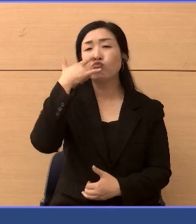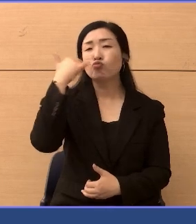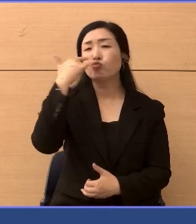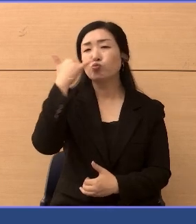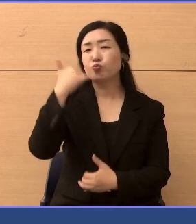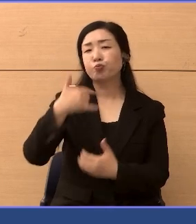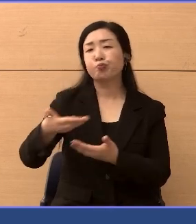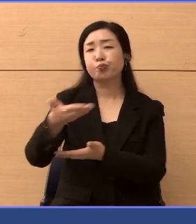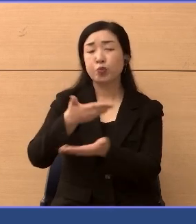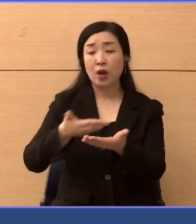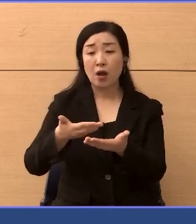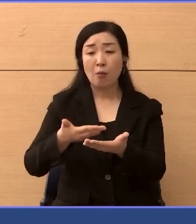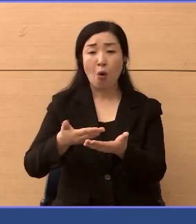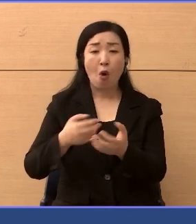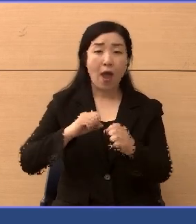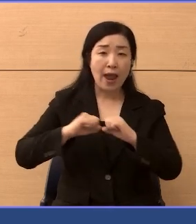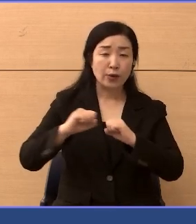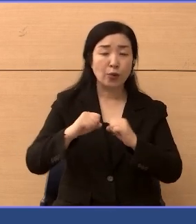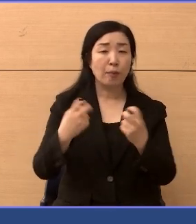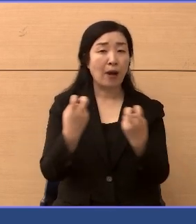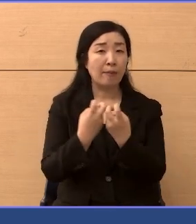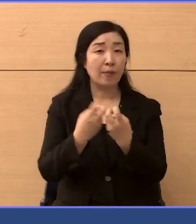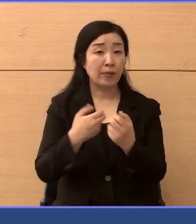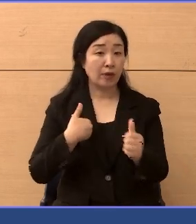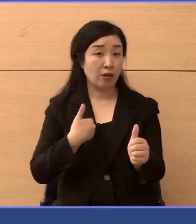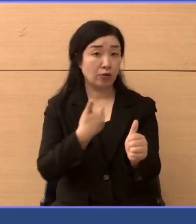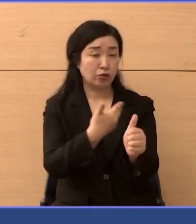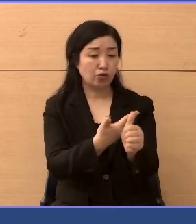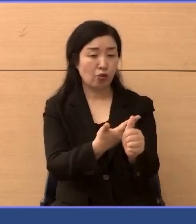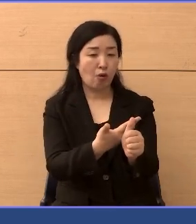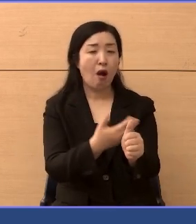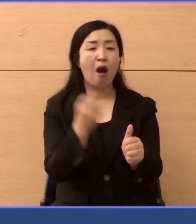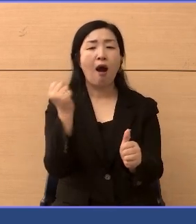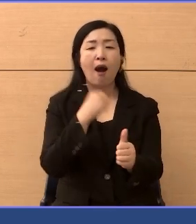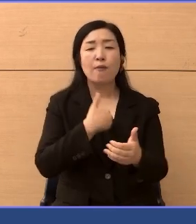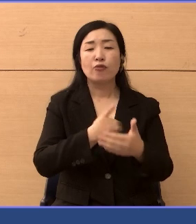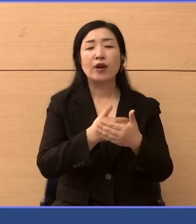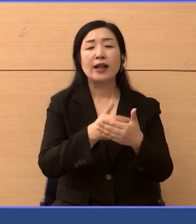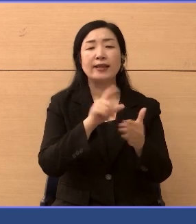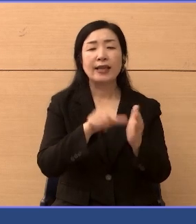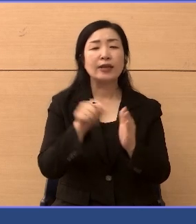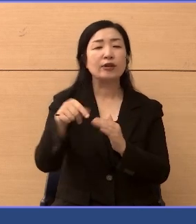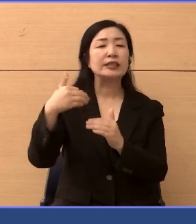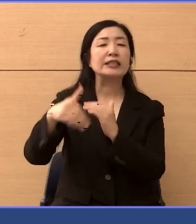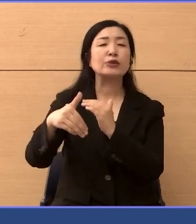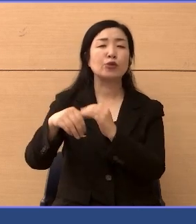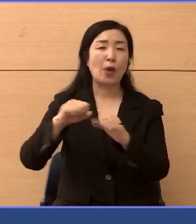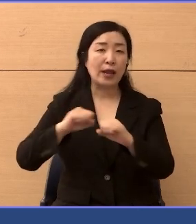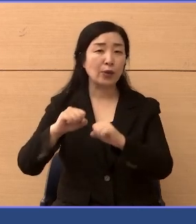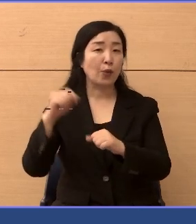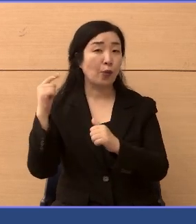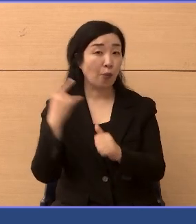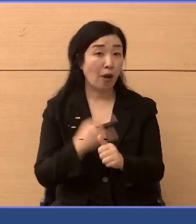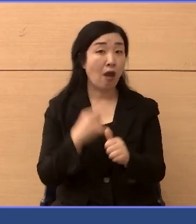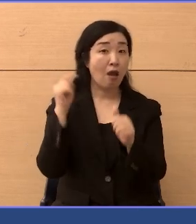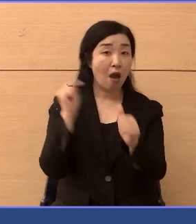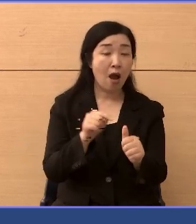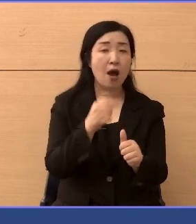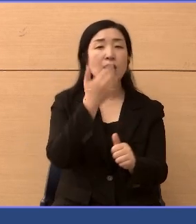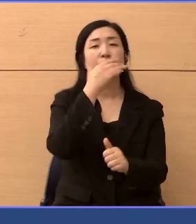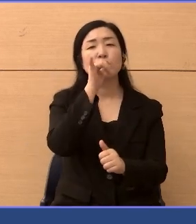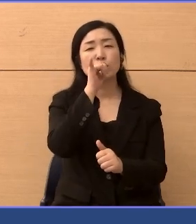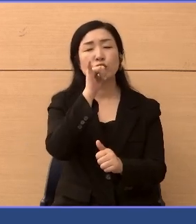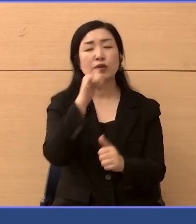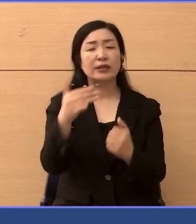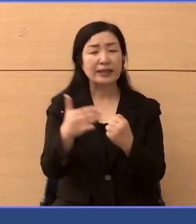행동 전략이라던가 anxiety, 이런 but 것들을 parents also have a 가르쳐서 role to play when they 불안감을 관리할 realize 수 있는 법을 가르쳐 that the 줘야 하기 child may 때문에 need 부모의 professional